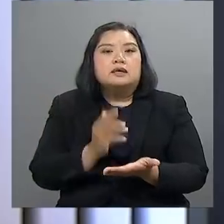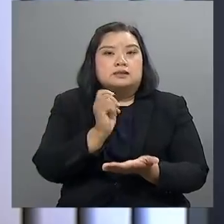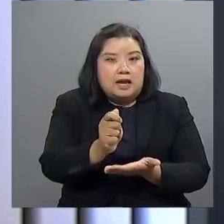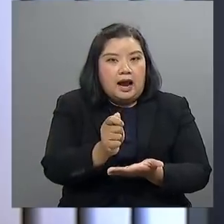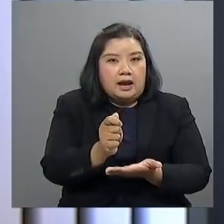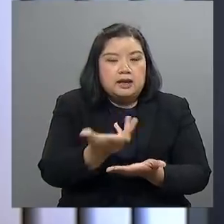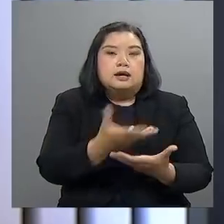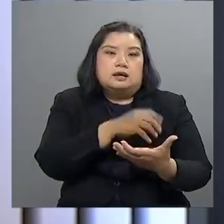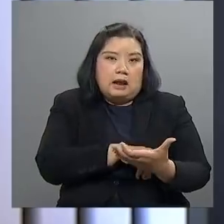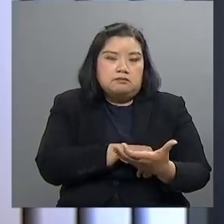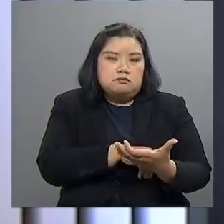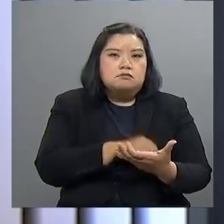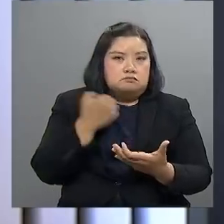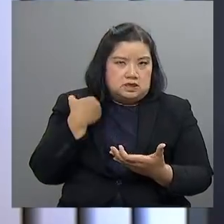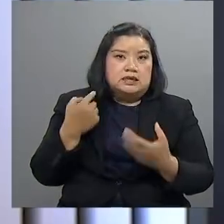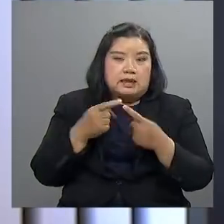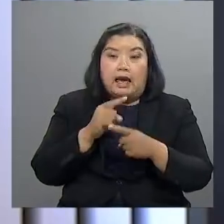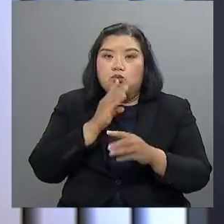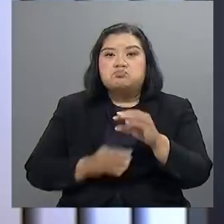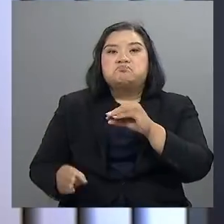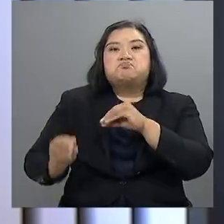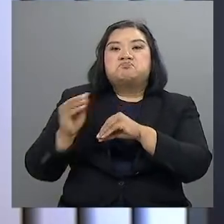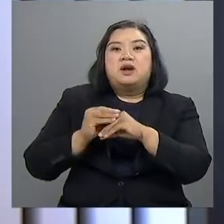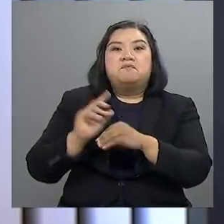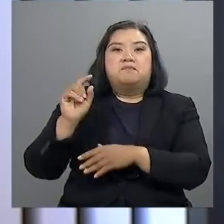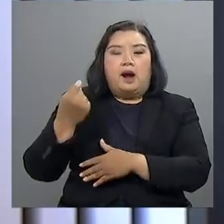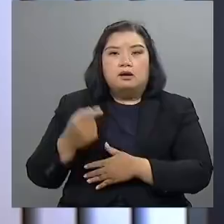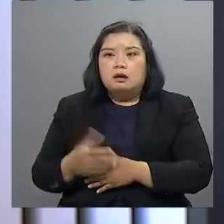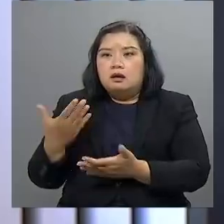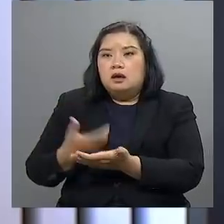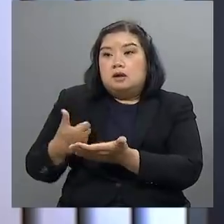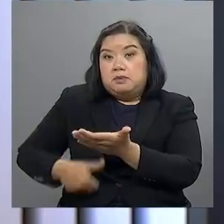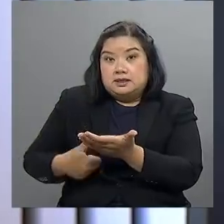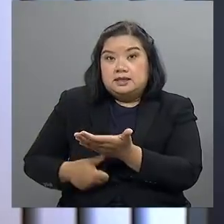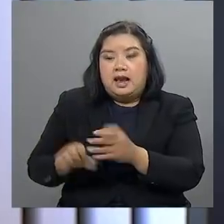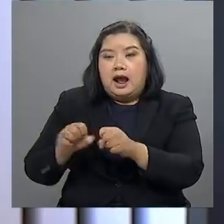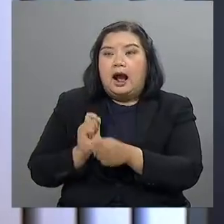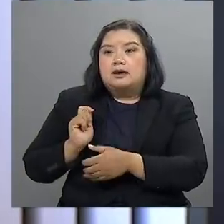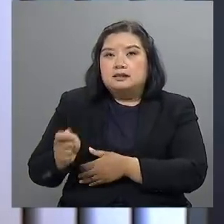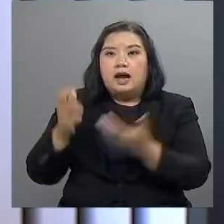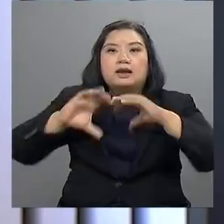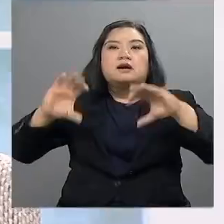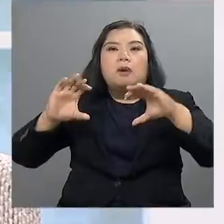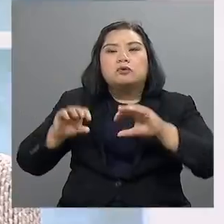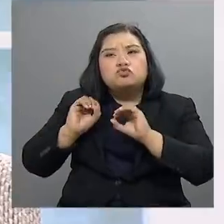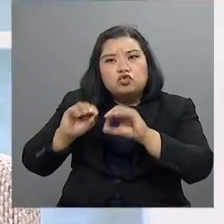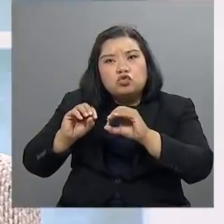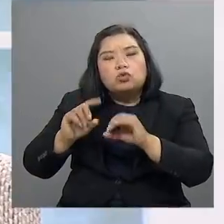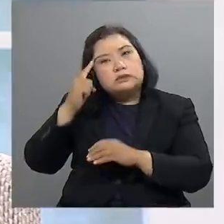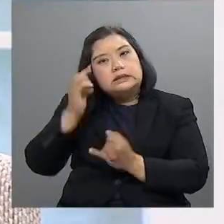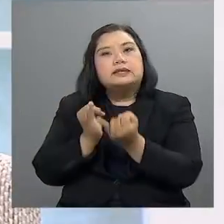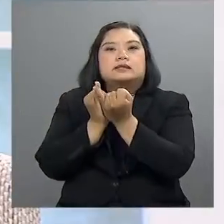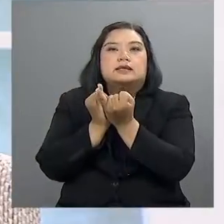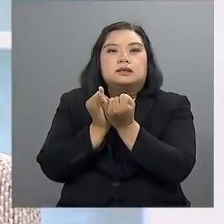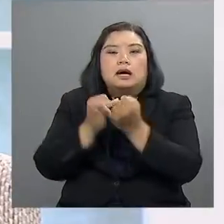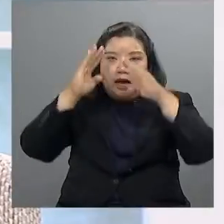หร่เท่านั้นเองทีนี้ถ้าเกิดเพิ่มเรื่องเลือกตั้งแล้วเรื่องภาษีเรื่องการใช้ชีวิตตอนพวกเขาโตเนี่ย ใส่ไปด้วยก็ยิ่งดี ใช่ให้เด็กๆเขาเรียนรู้ตั้งแ